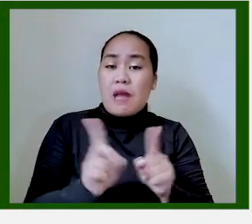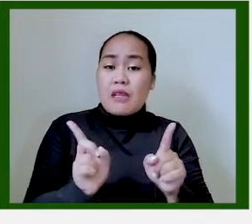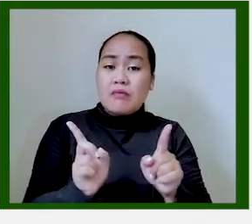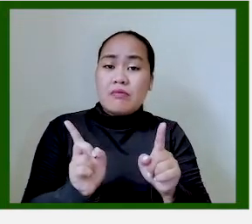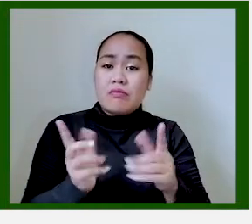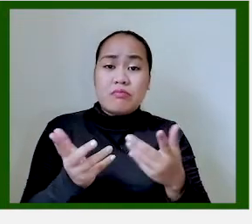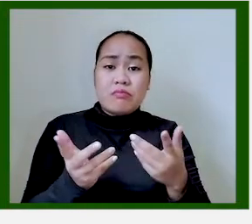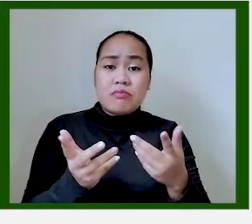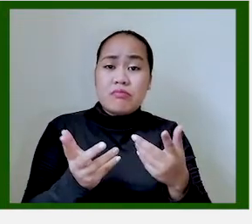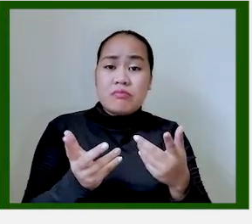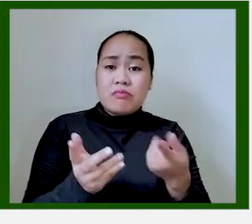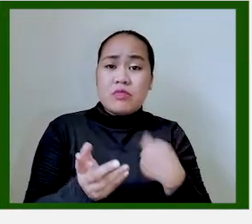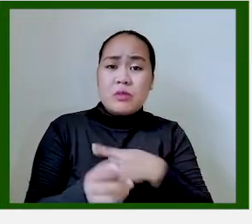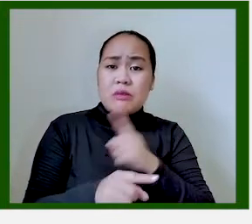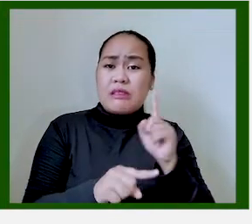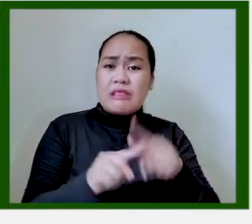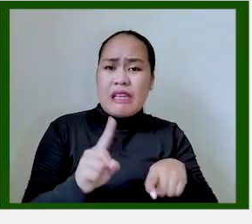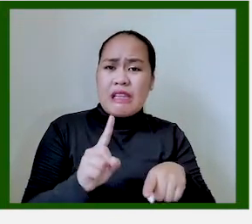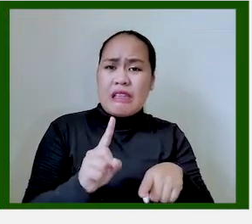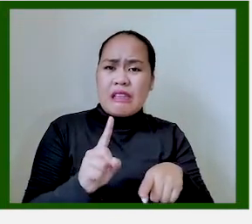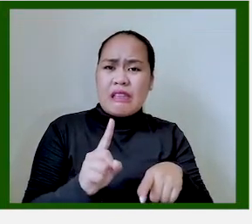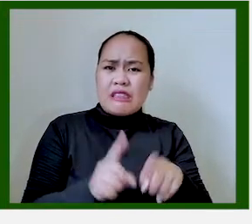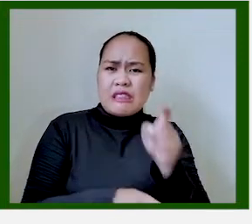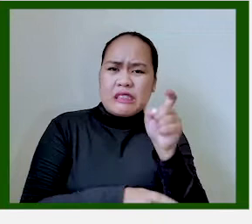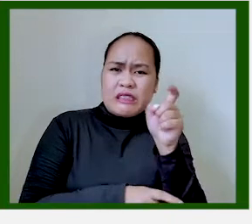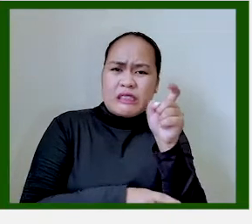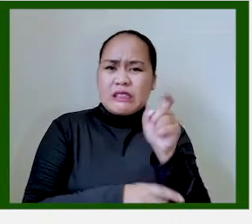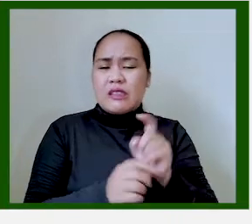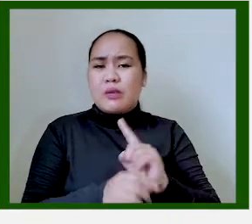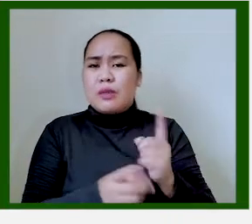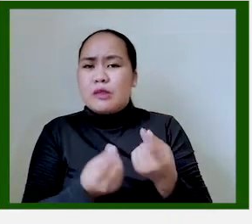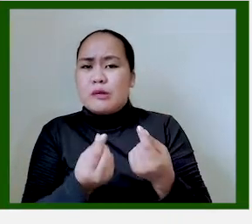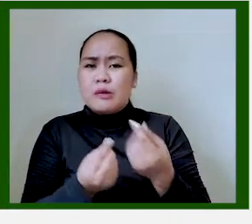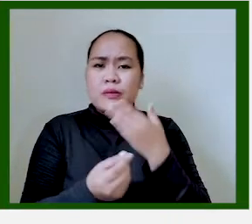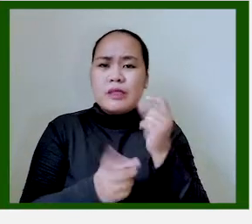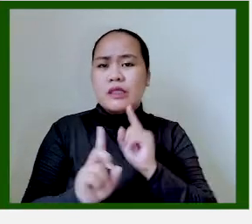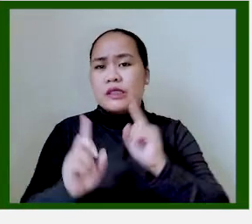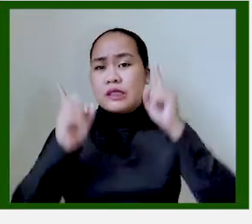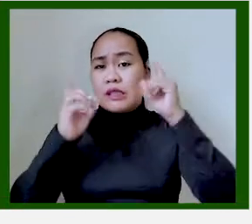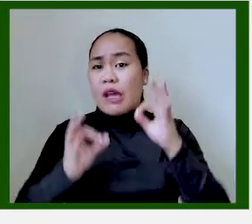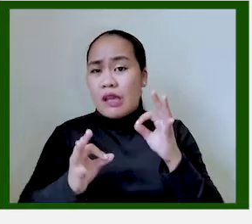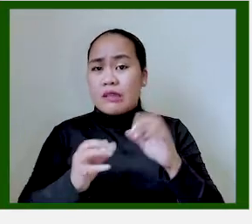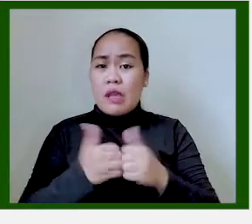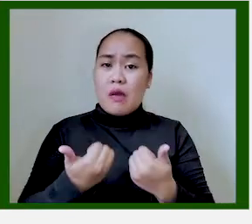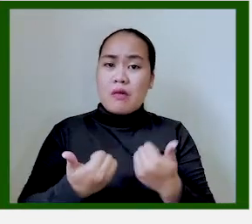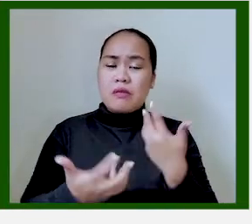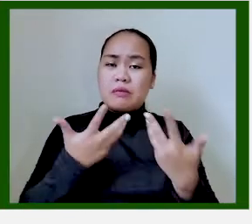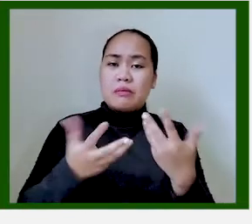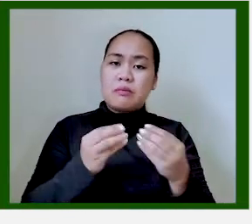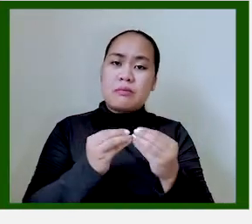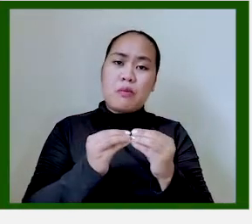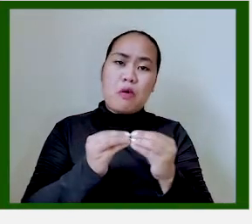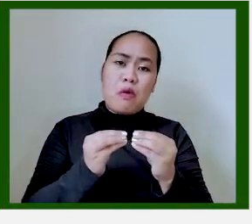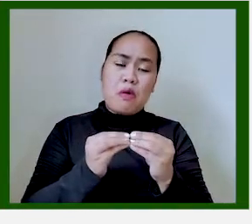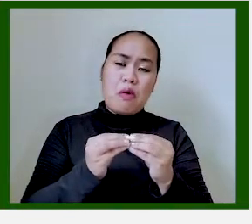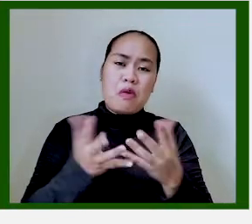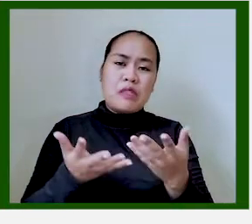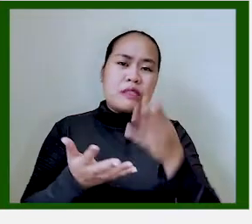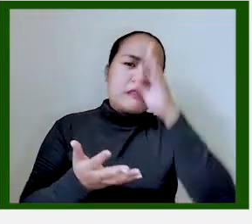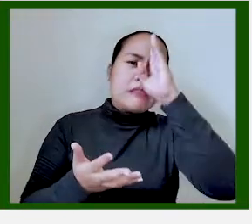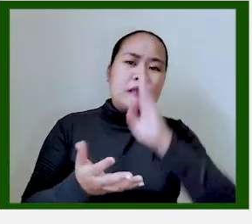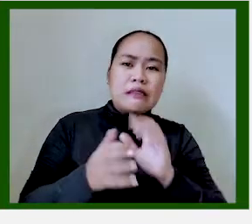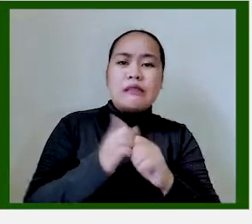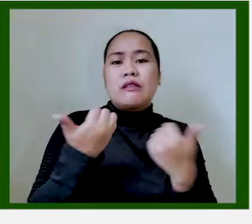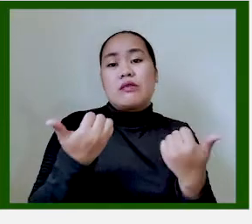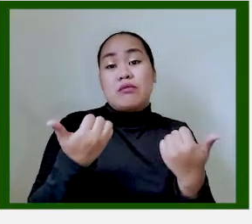be rash, no, with our actions kasi baka mamaya mas lumala pa po ang sitwasyon, no. So sabi nga nila, no, slowly